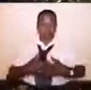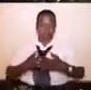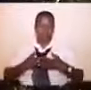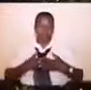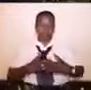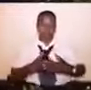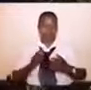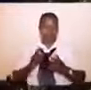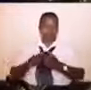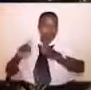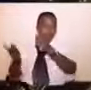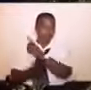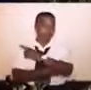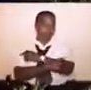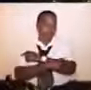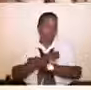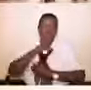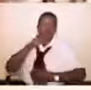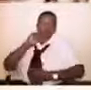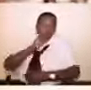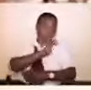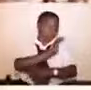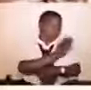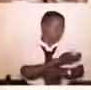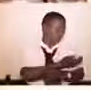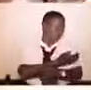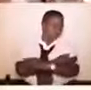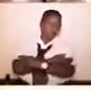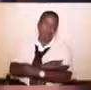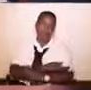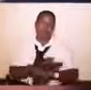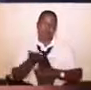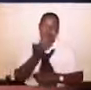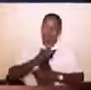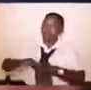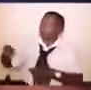ukupemo mwela walelo te kumakayandi